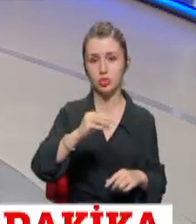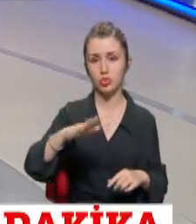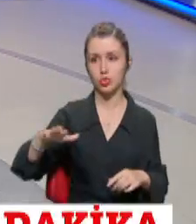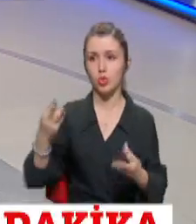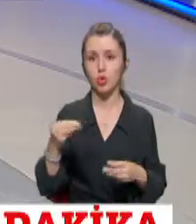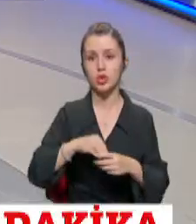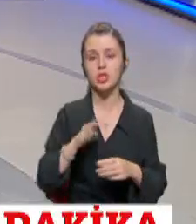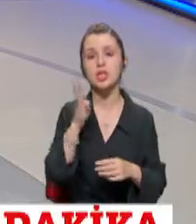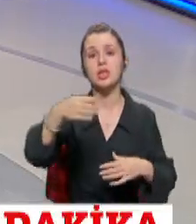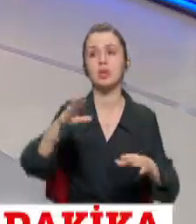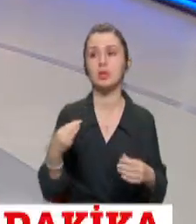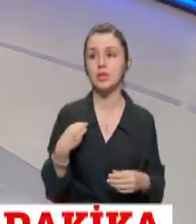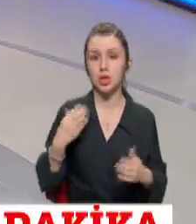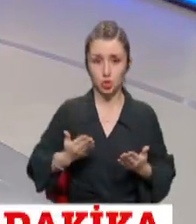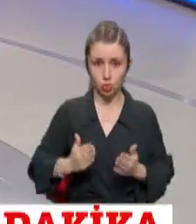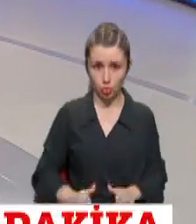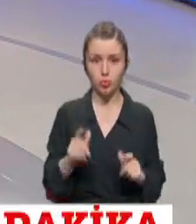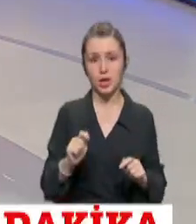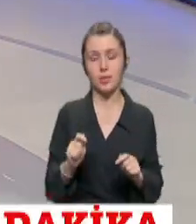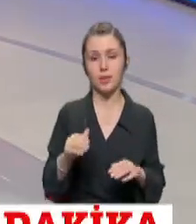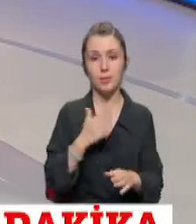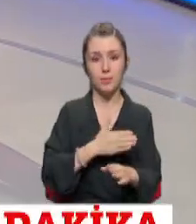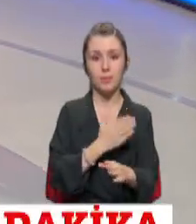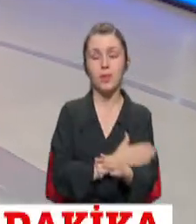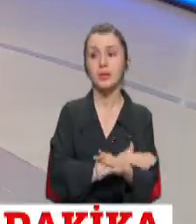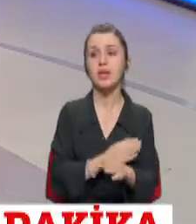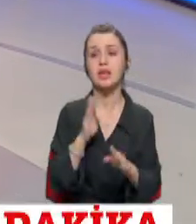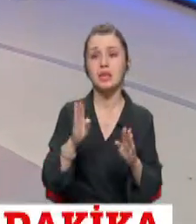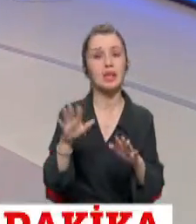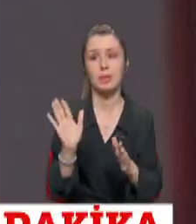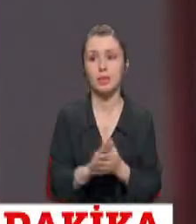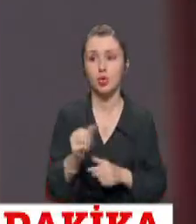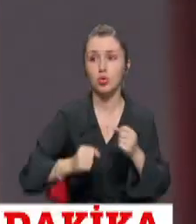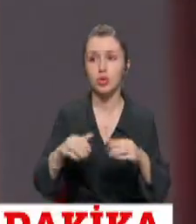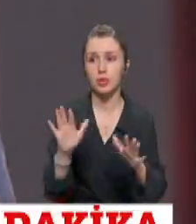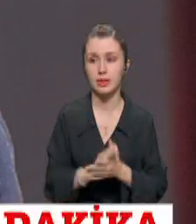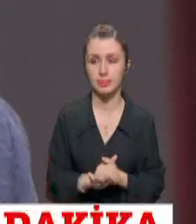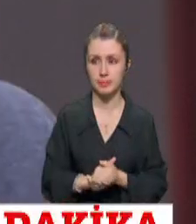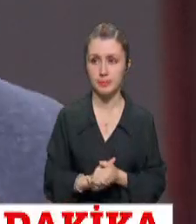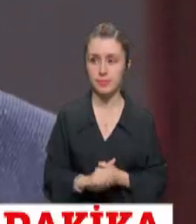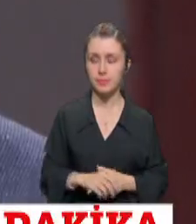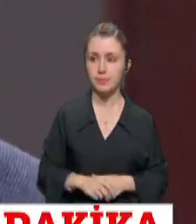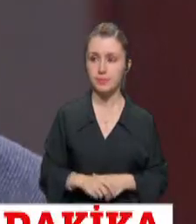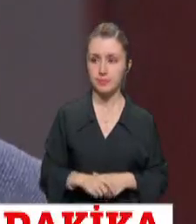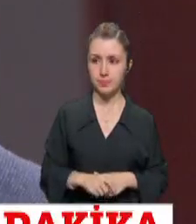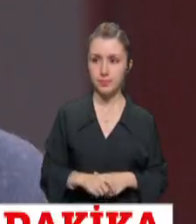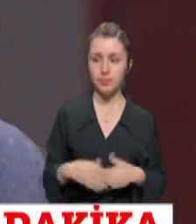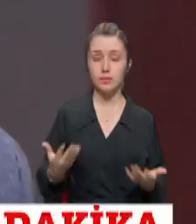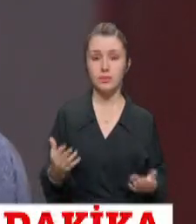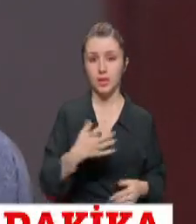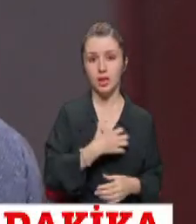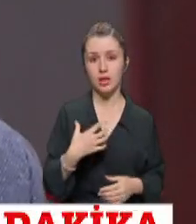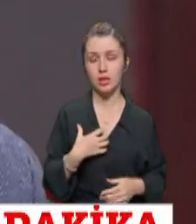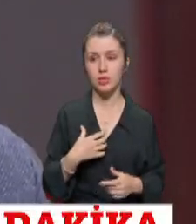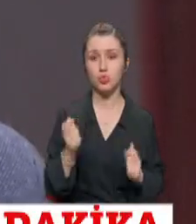için gidemedim. Yeni doğum yaptığım için gidemedim memleketime. Oraya koşamadım açıkçası. Allah bağışlasın. Teşekkür ederim. Ama